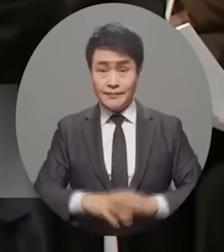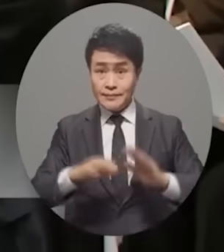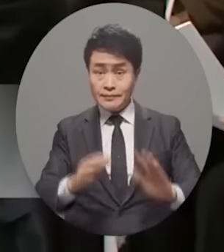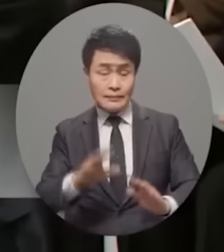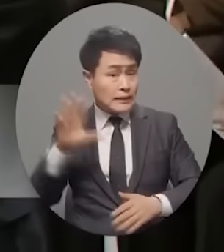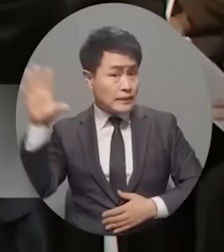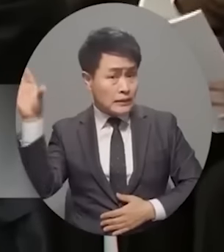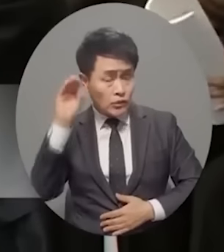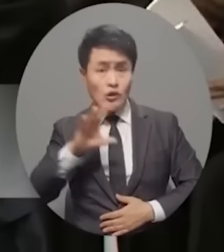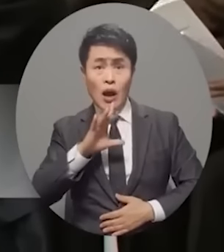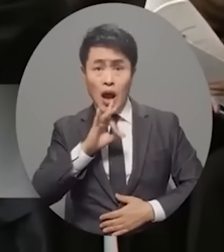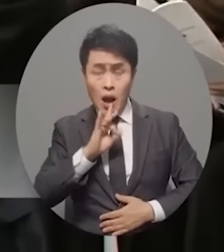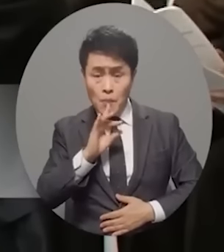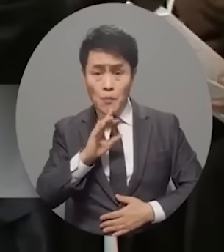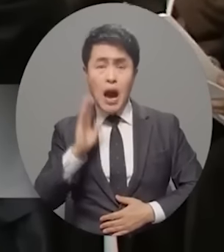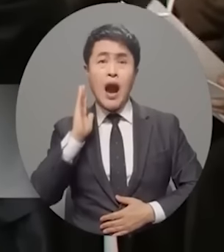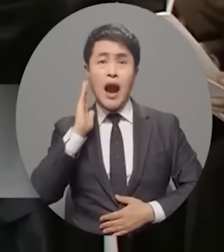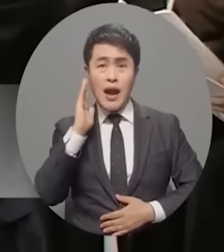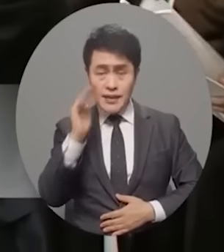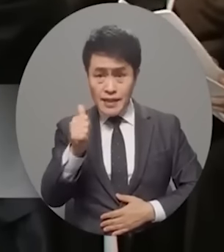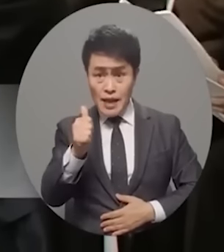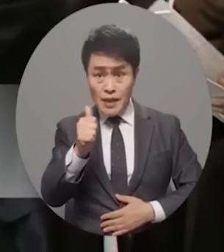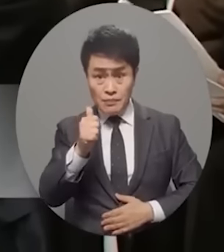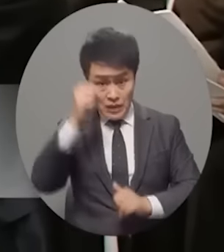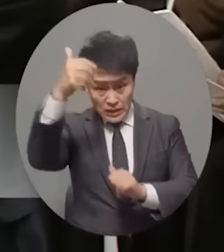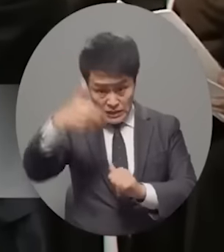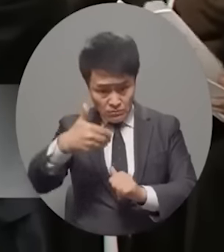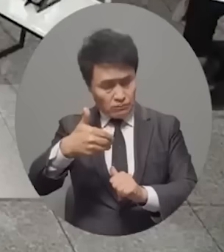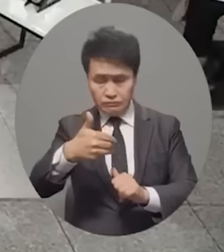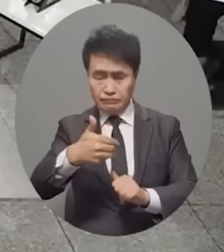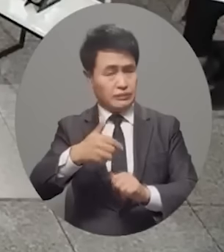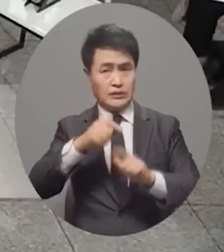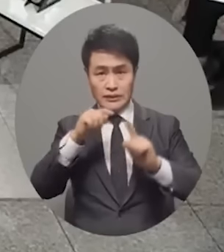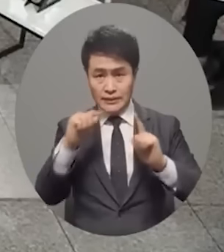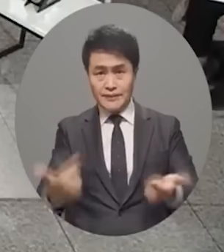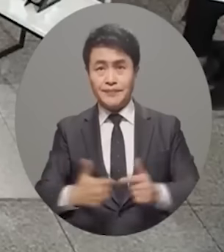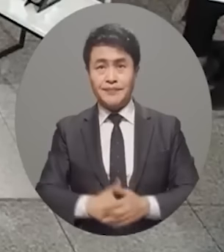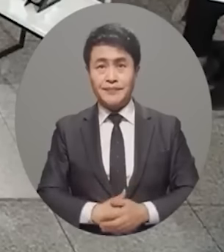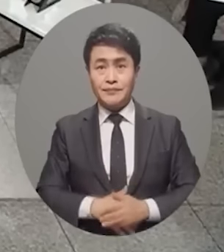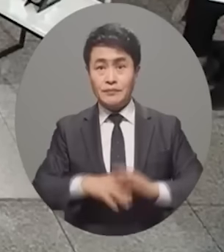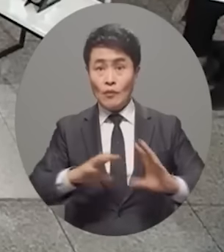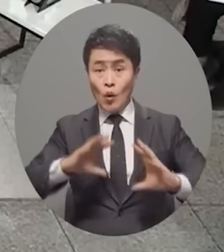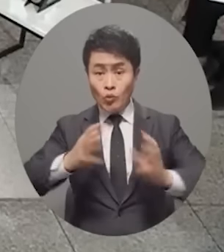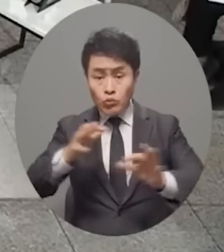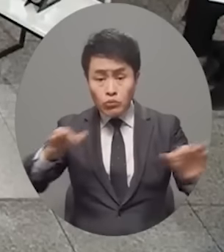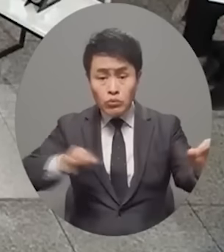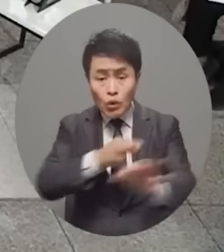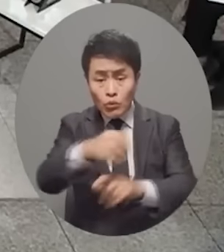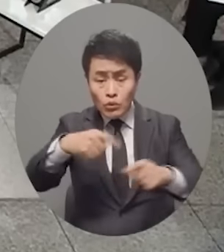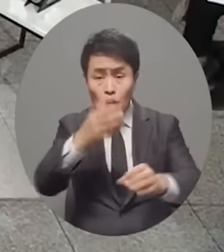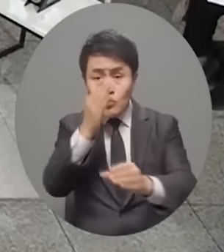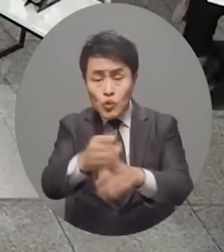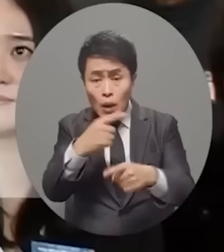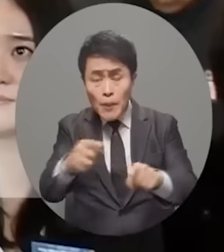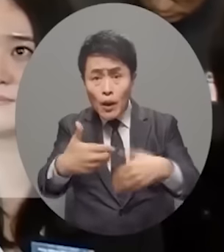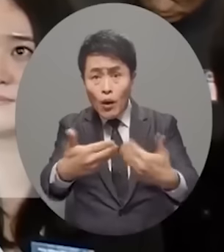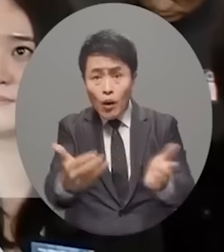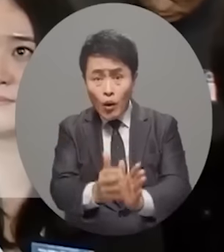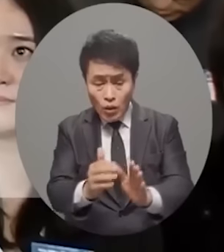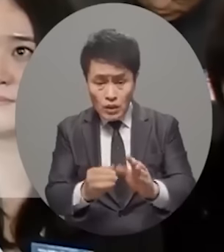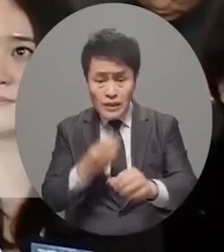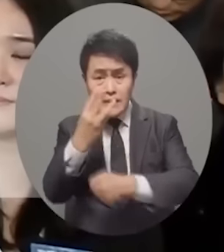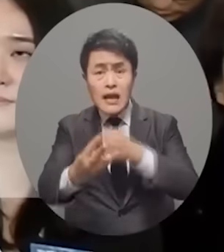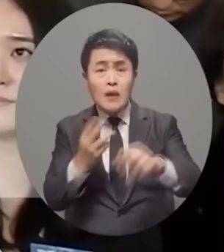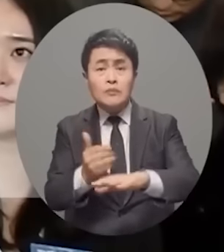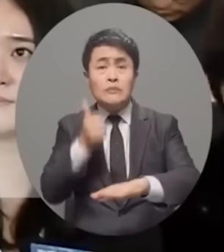듣는다고 했을 뿐 대통령은 질문은 받지 않습니다. 국정운영에 대한 중간평가를 받는 집권 3년